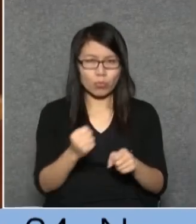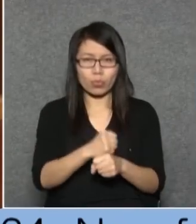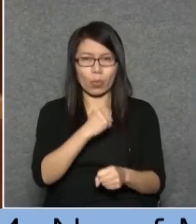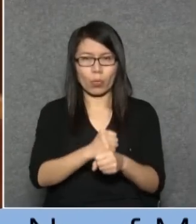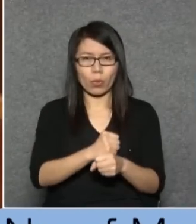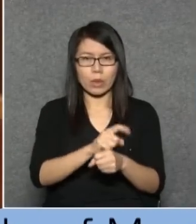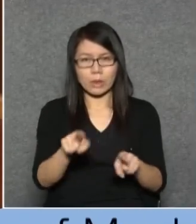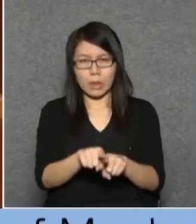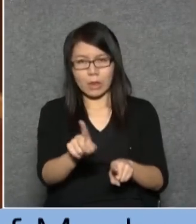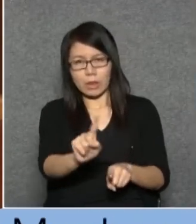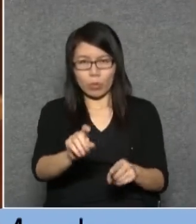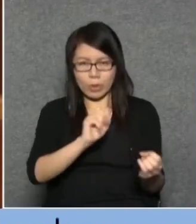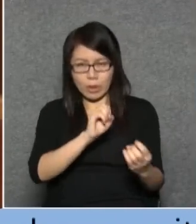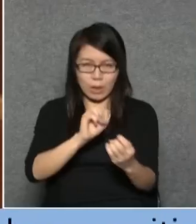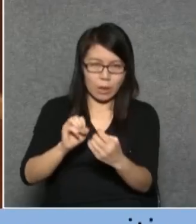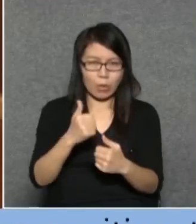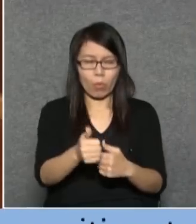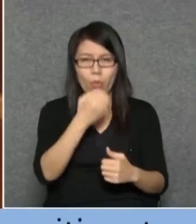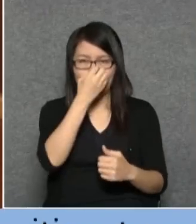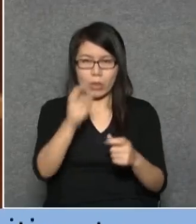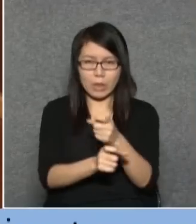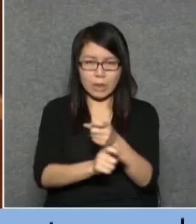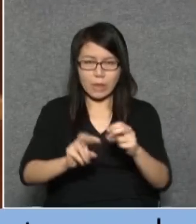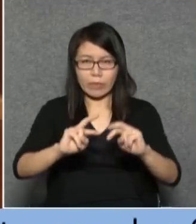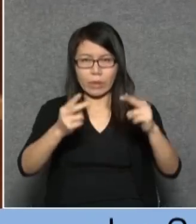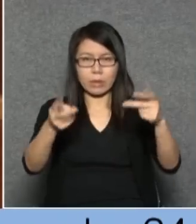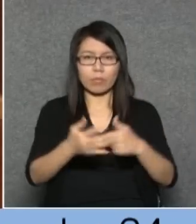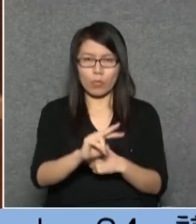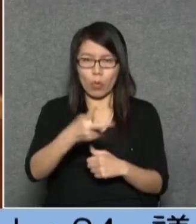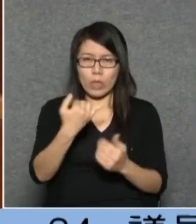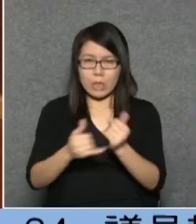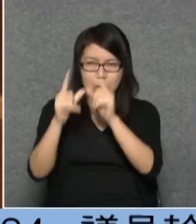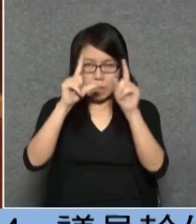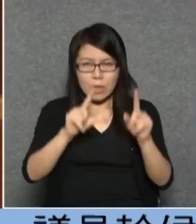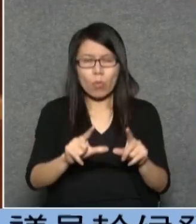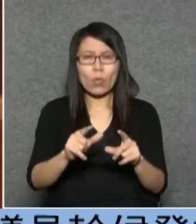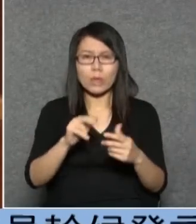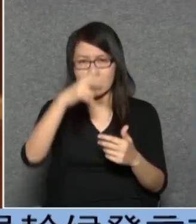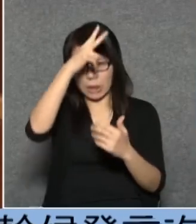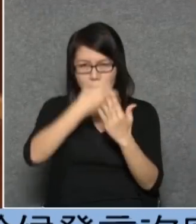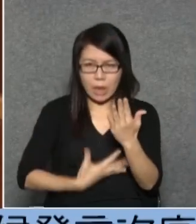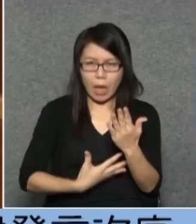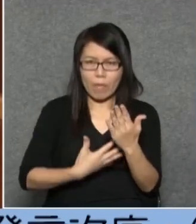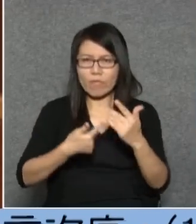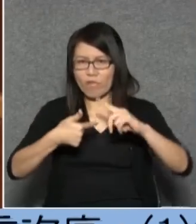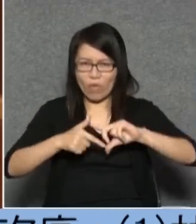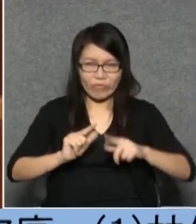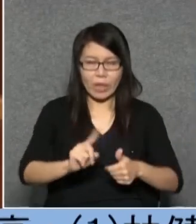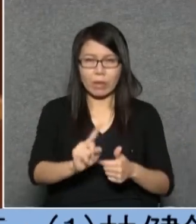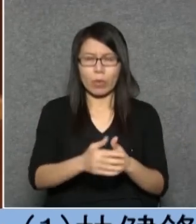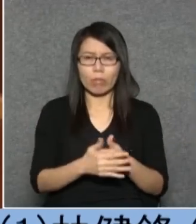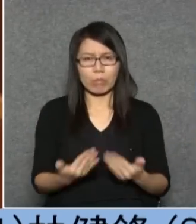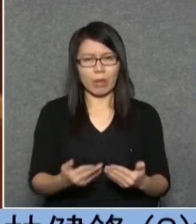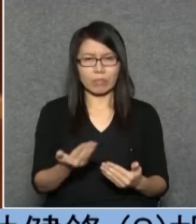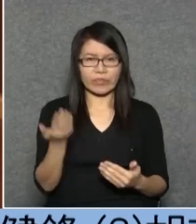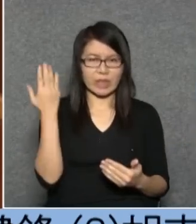怎樣去商量好香港的經濟發展、改善民生的政策和舉措，但是大家在過去